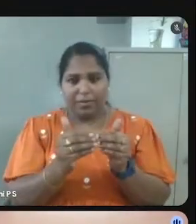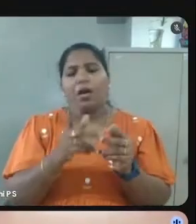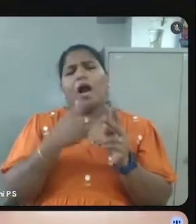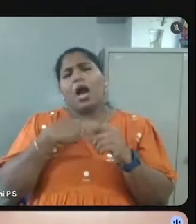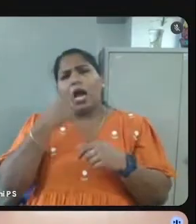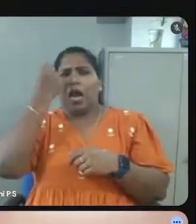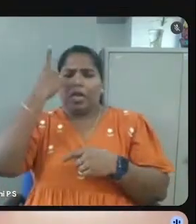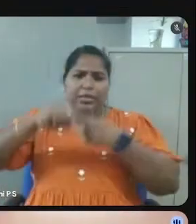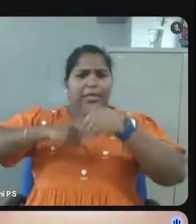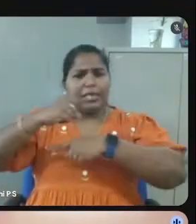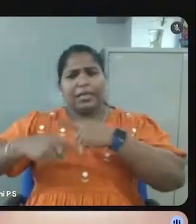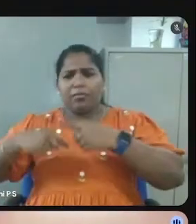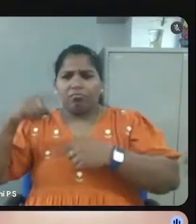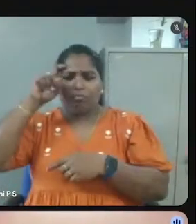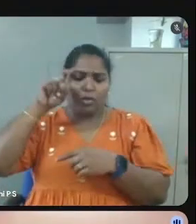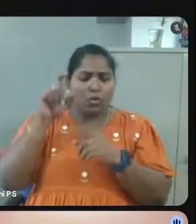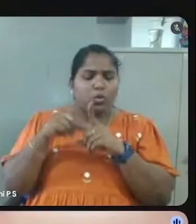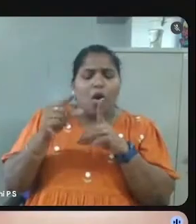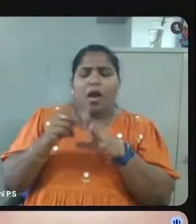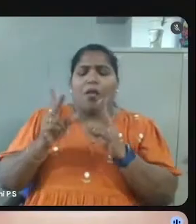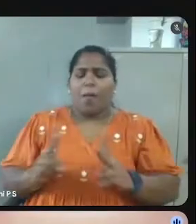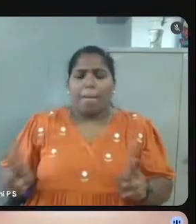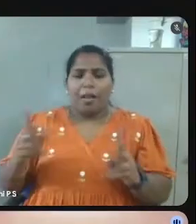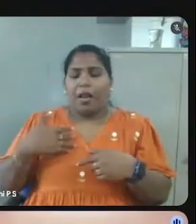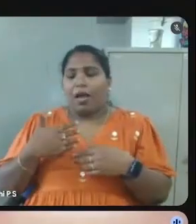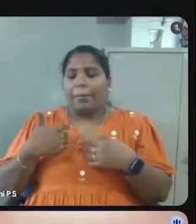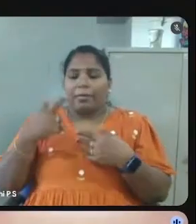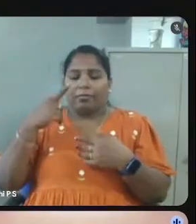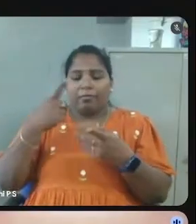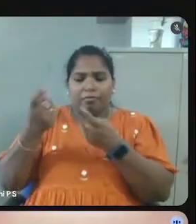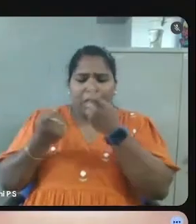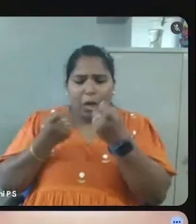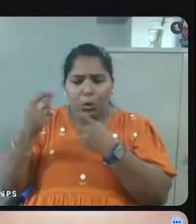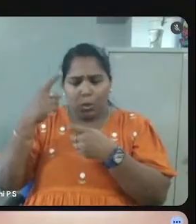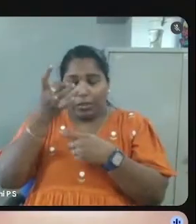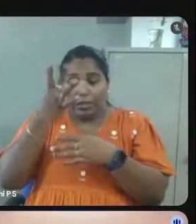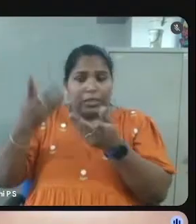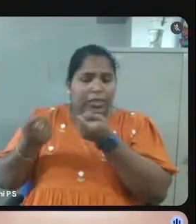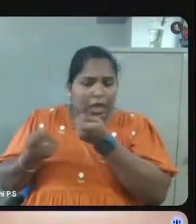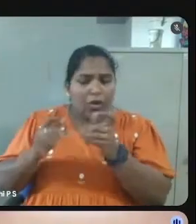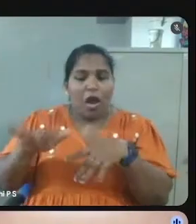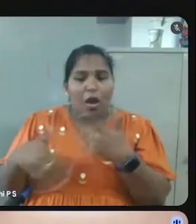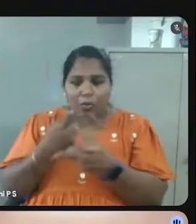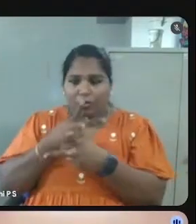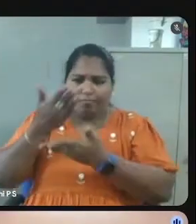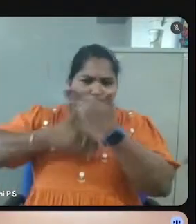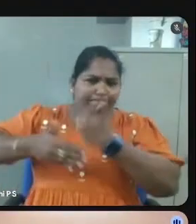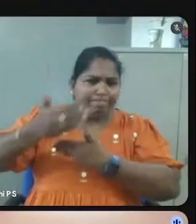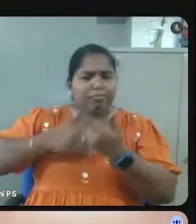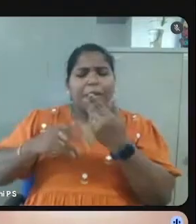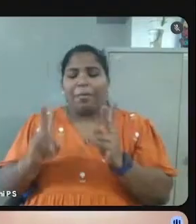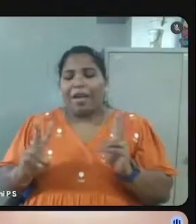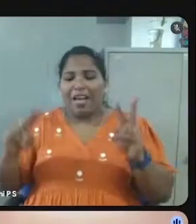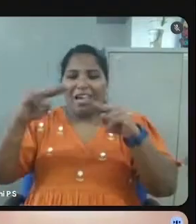നോർമൽ ആക്ടിവിറ്റീന് ഇമ്പൾസ് കൺട്രോളിൽ കുറയ്ക്കാനുള്ള ഡൈവേർഷണൽ ആക്ടിവിറ്റീസ് നമുക്ക് നിറയുണ്ട്. ആർട്ട് ആൻഡ് ക്രാഫ്റ്റ്സ് ആക്ടിവിറ്റീസും